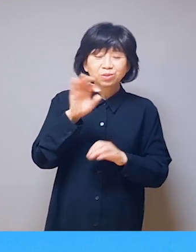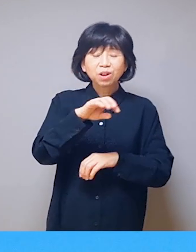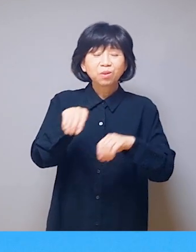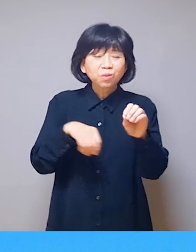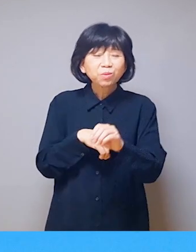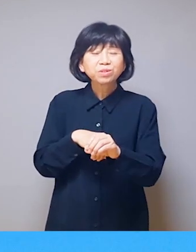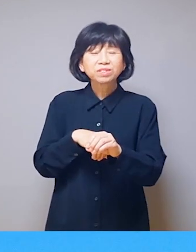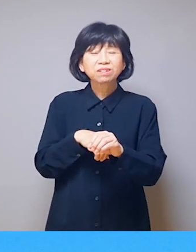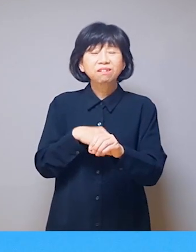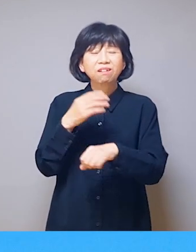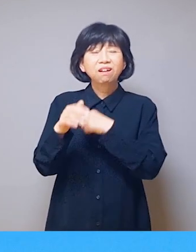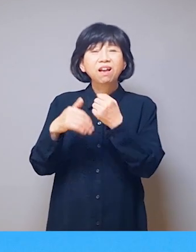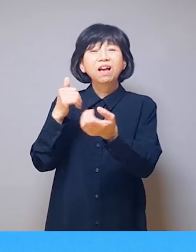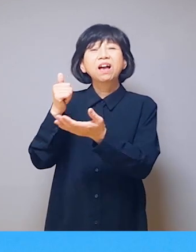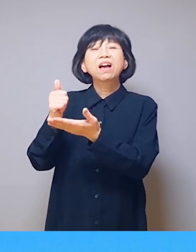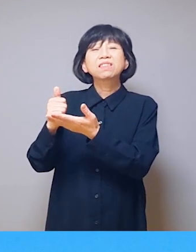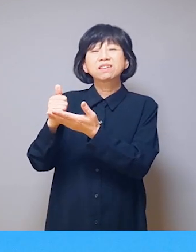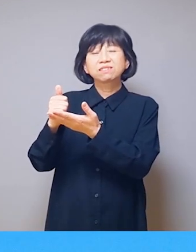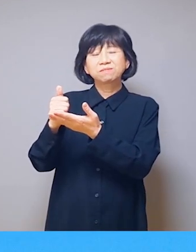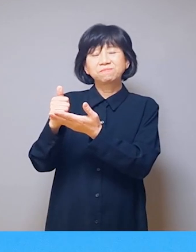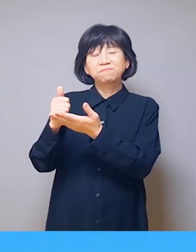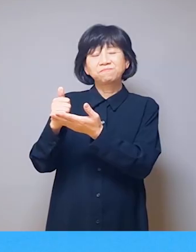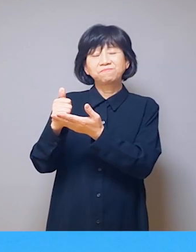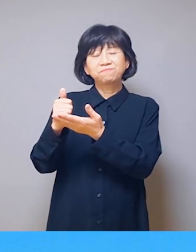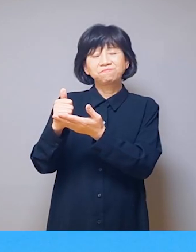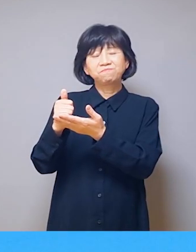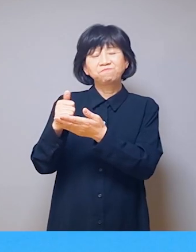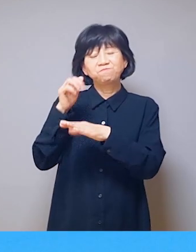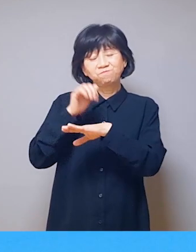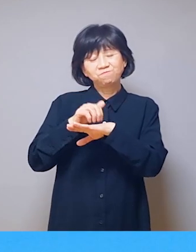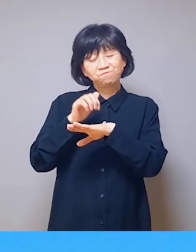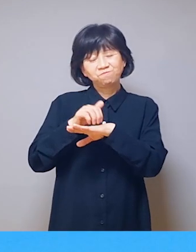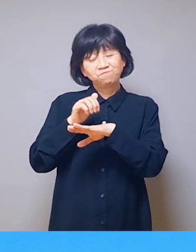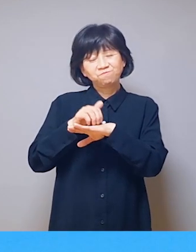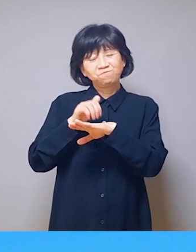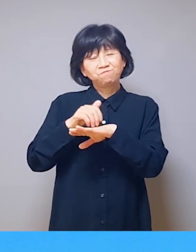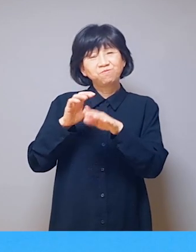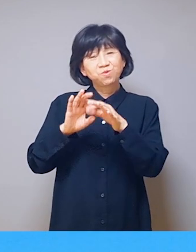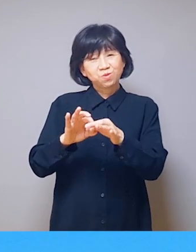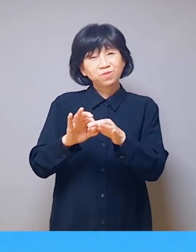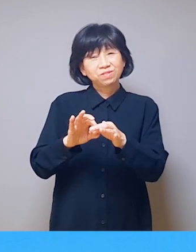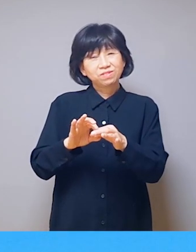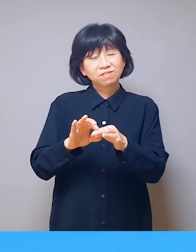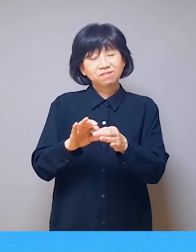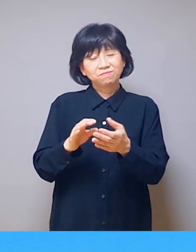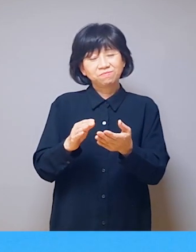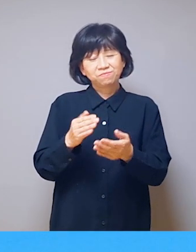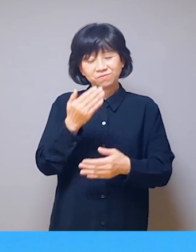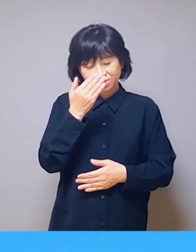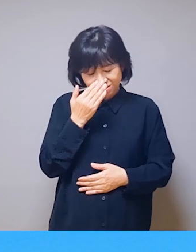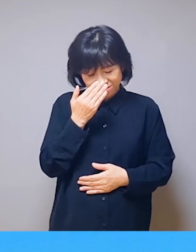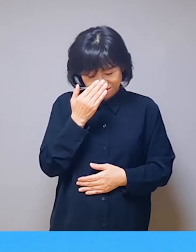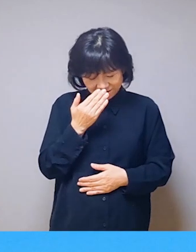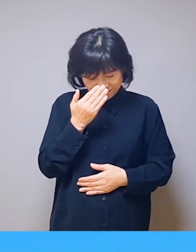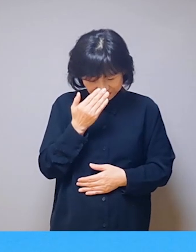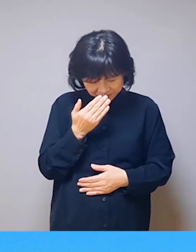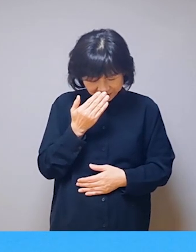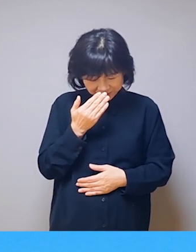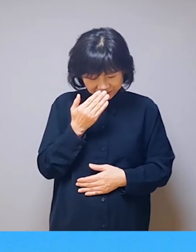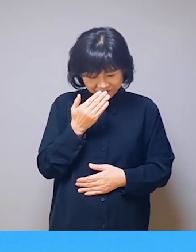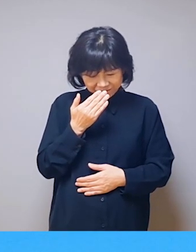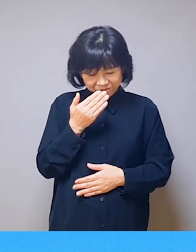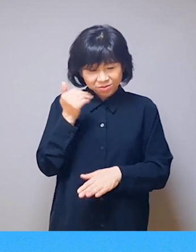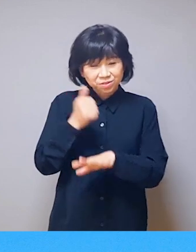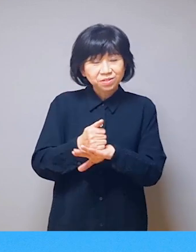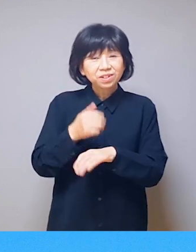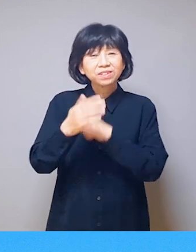그 허물이 있는 데서 오히려 하나님은 다듬으시는 거예요. 더 낮아지게 만드시는 거죠. 그래서 하나님의